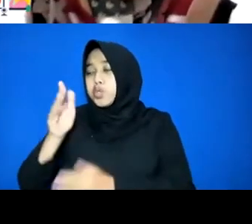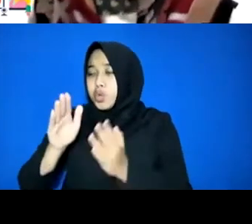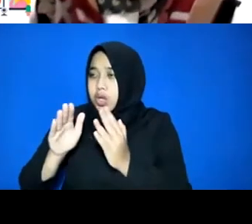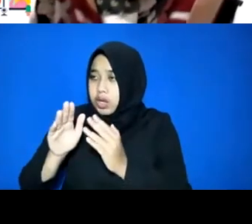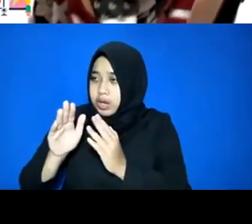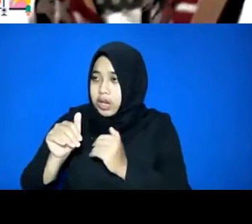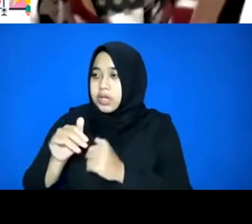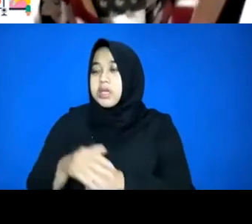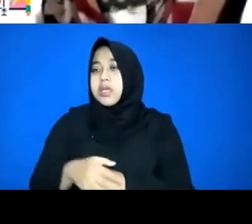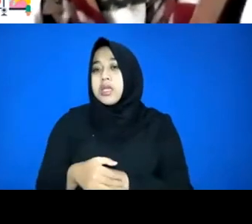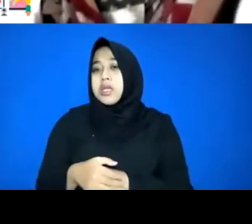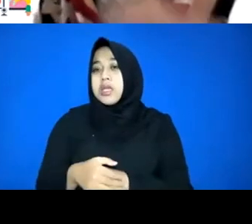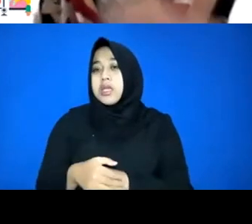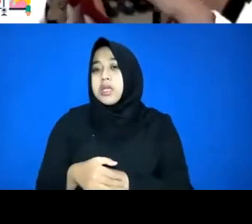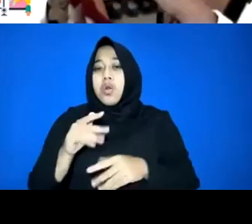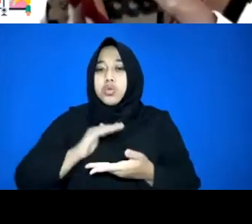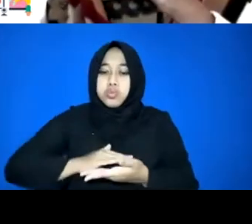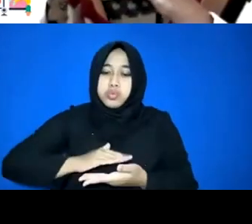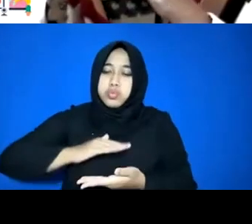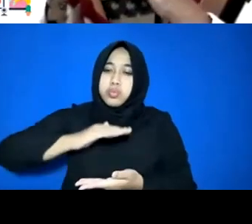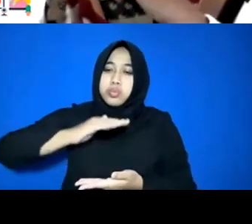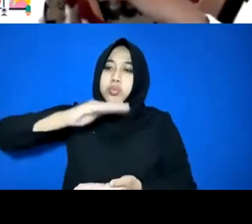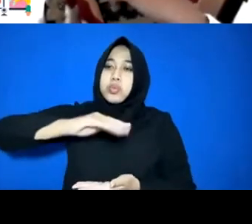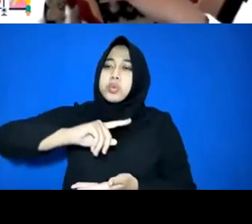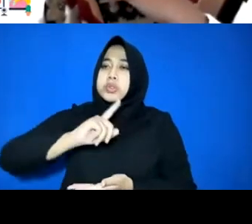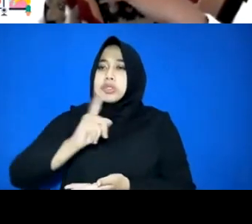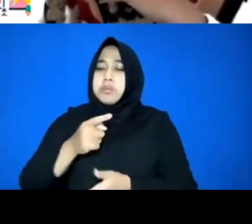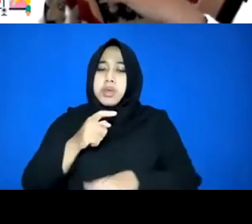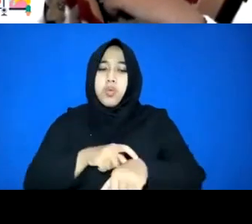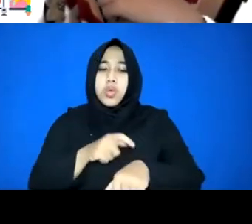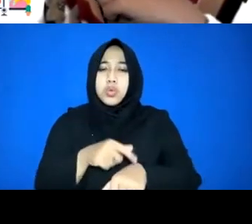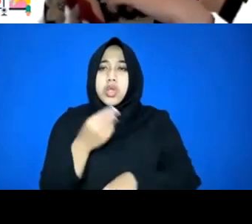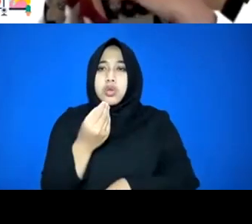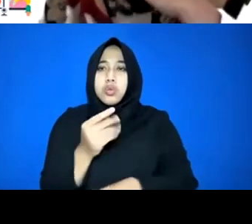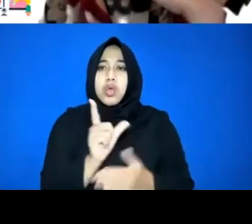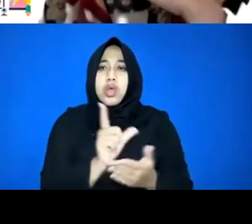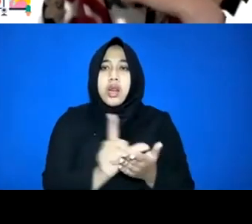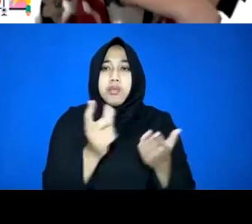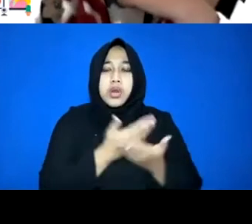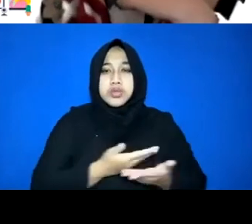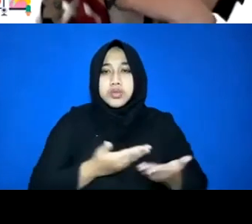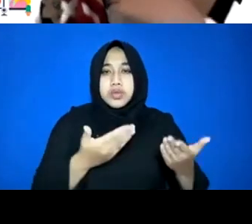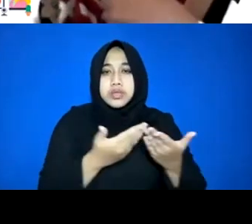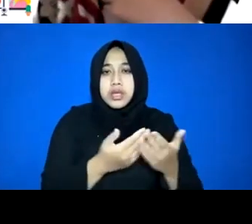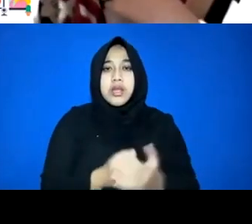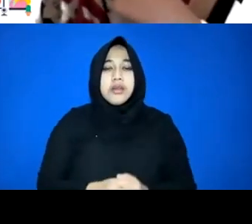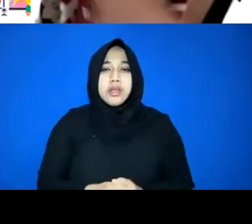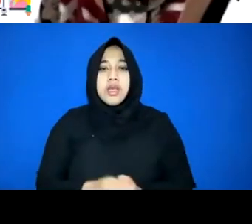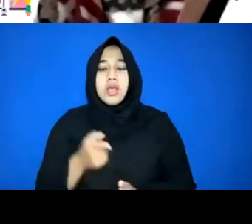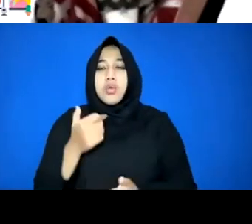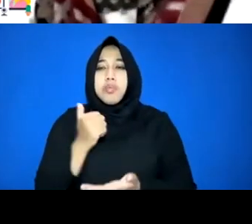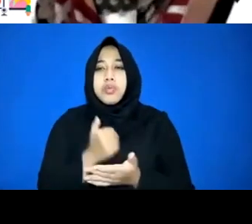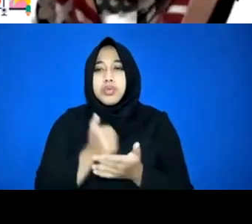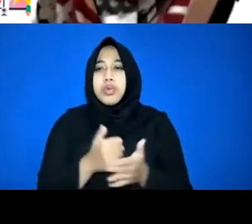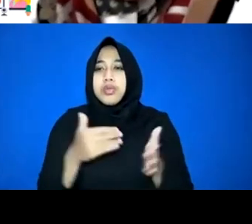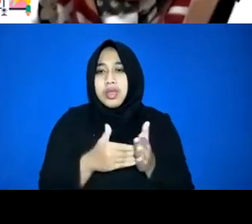ketumbuk sampai akhirnya waktunya ditunggu untuk laporan sosialnya atau reportnya. Itu yang menjadi